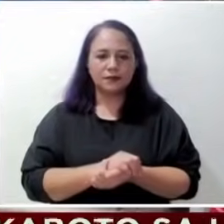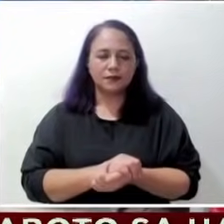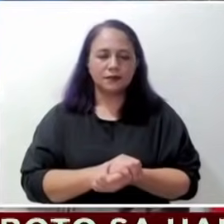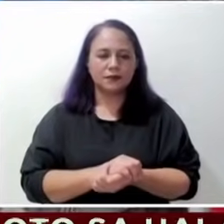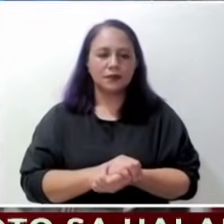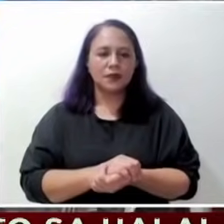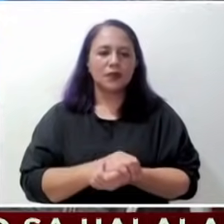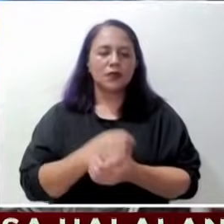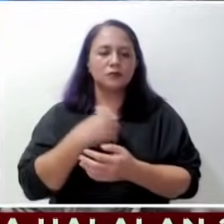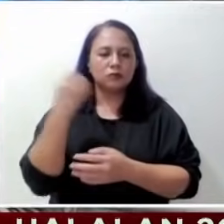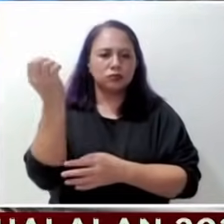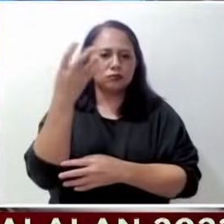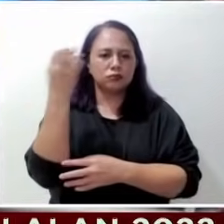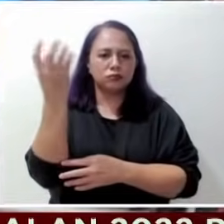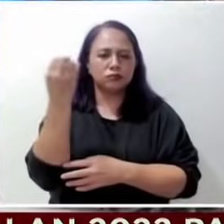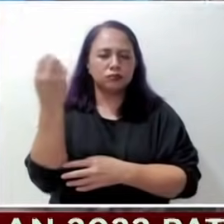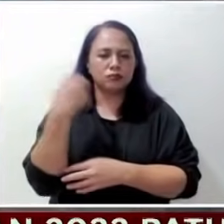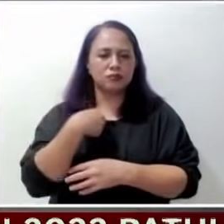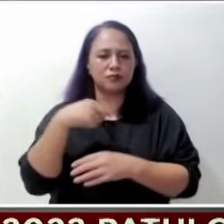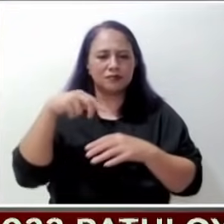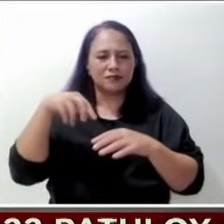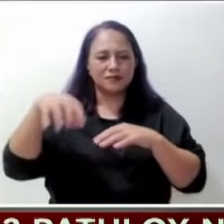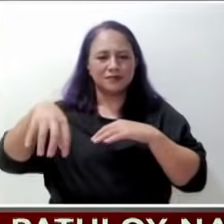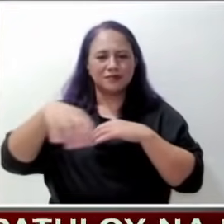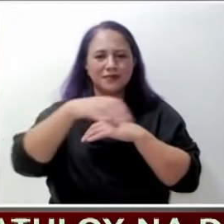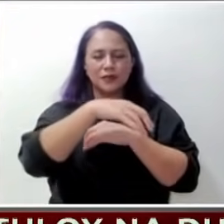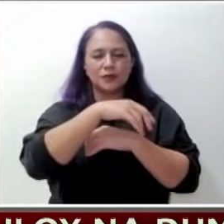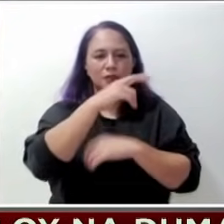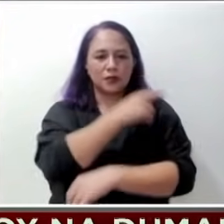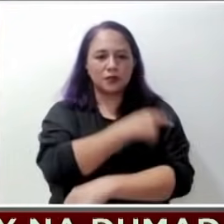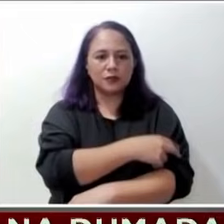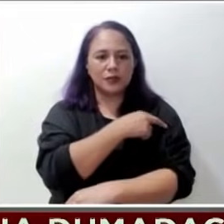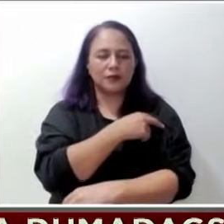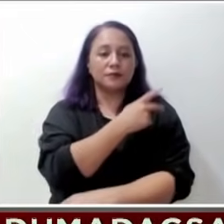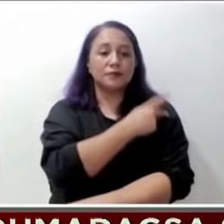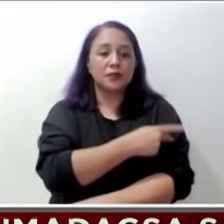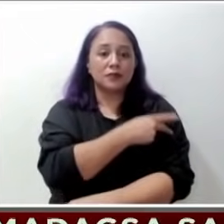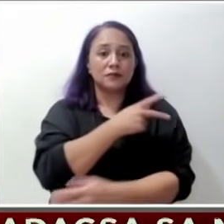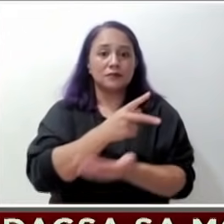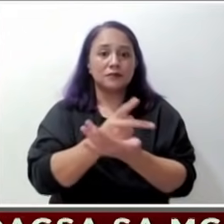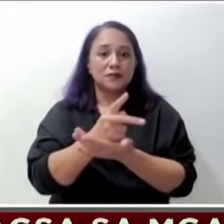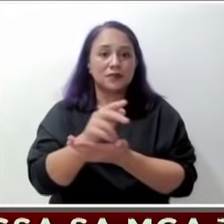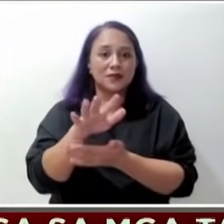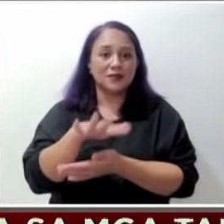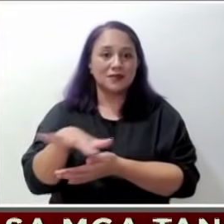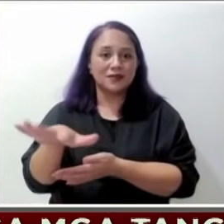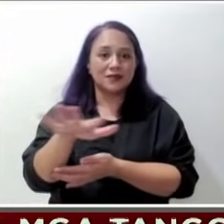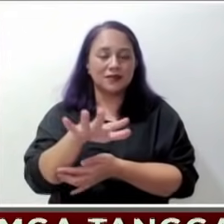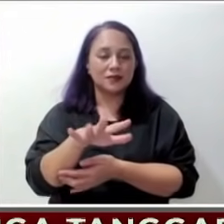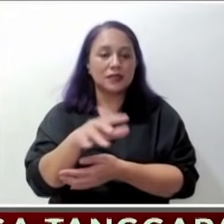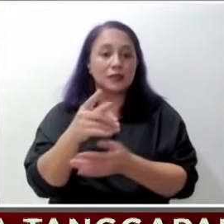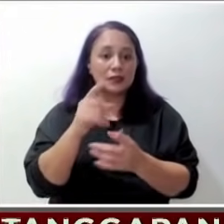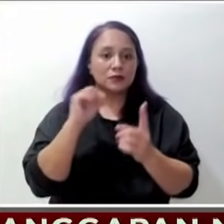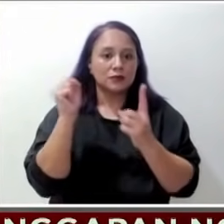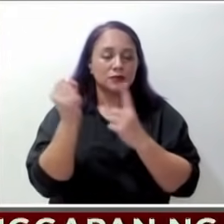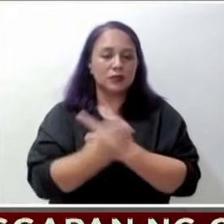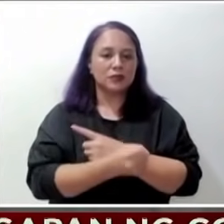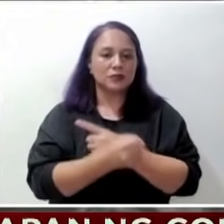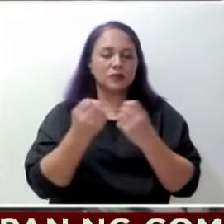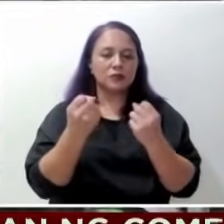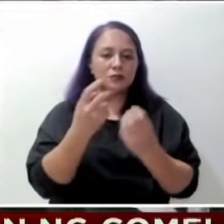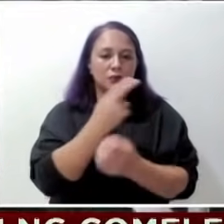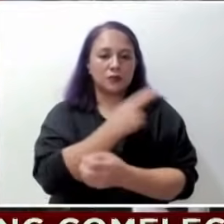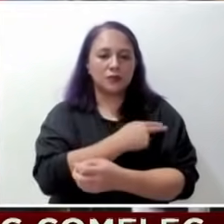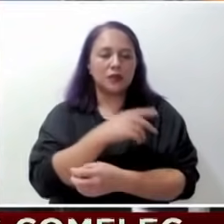Mga ambulansyang nakapaikot sa ospital at mga pasyenteng nasa parking lot. Ganito ang madalas abutan ngayon sa pag-abutan